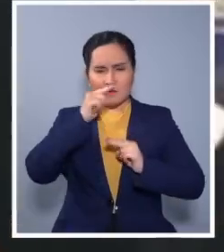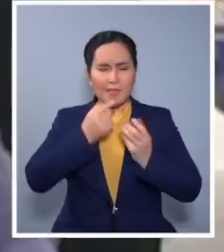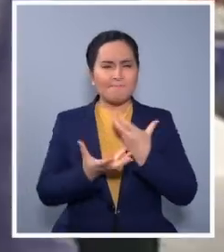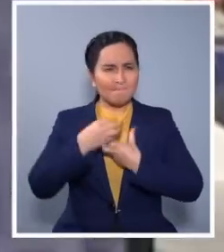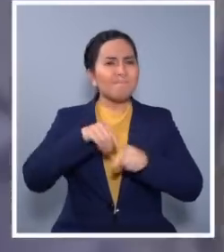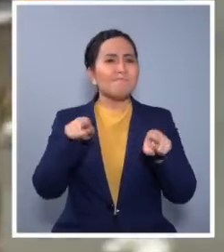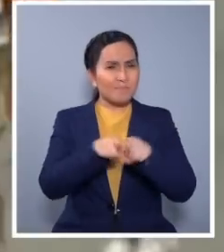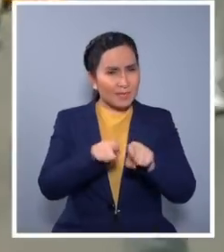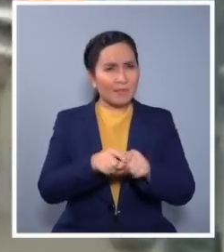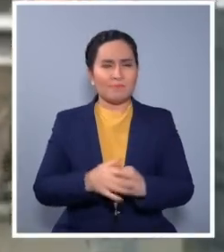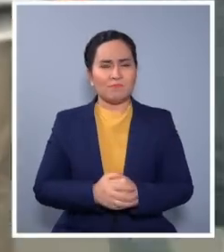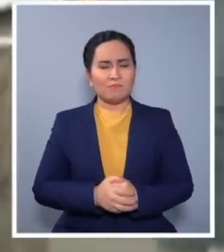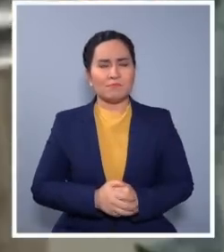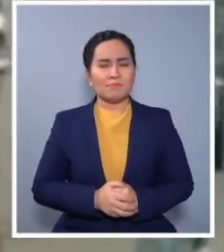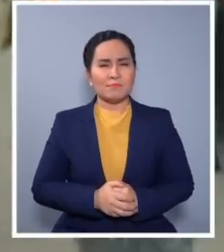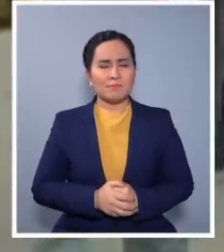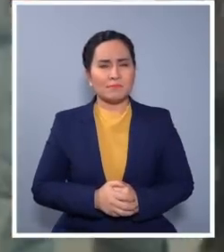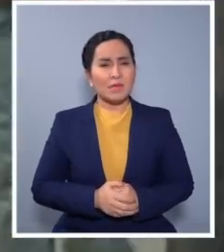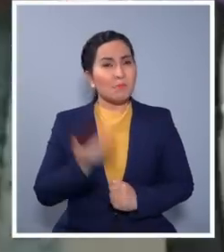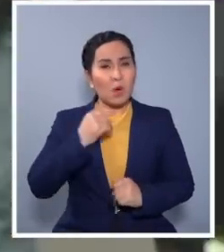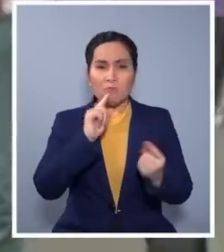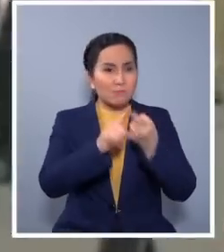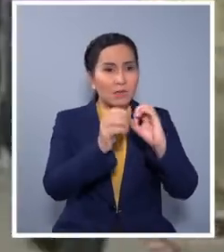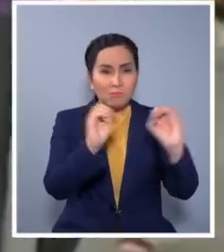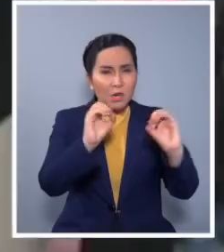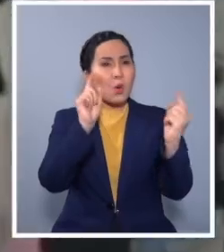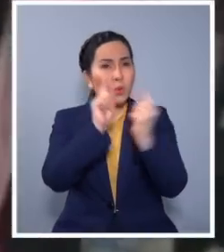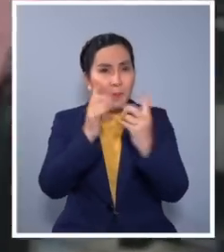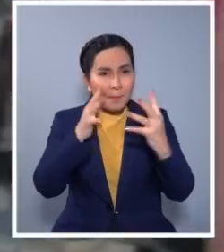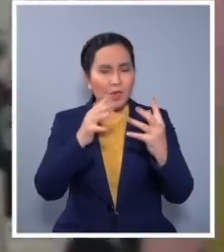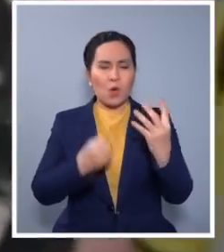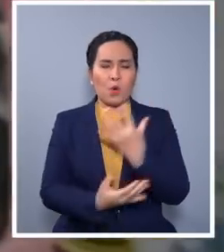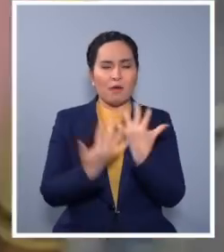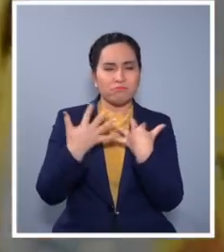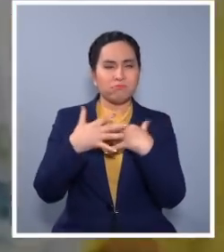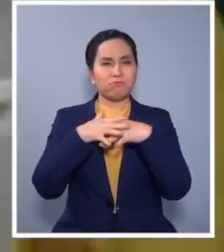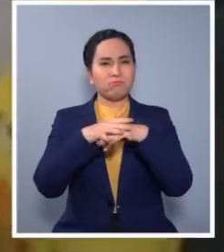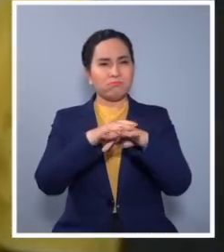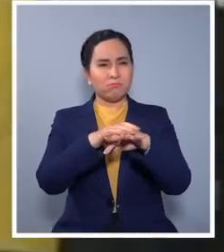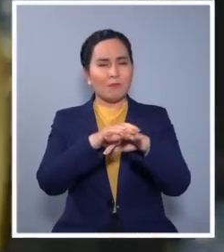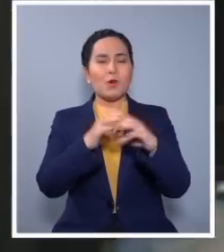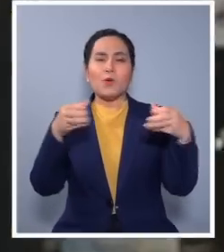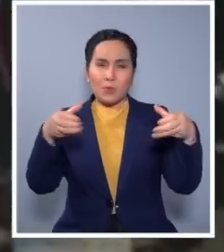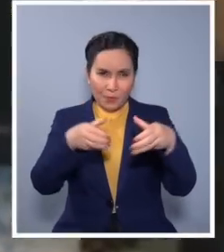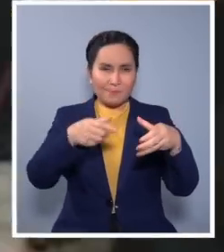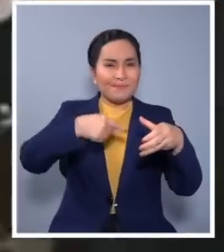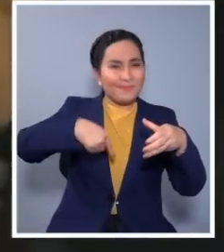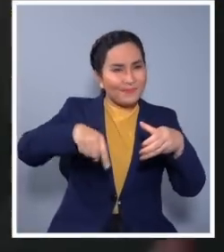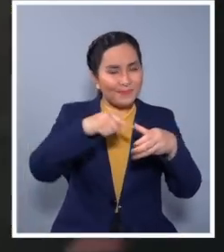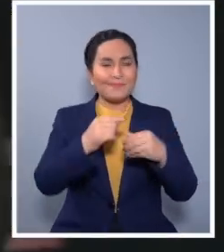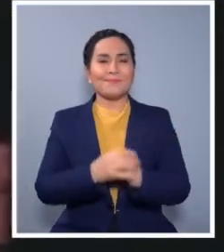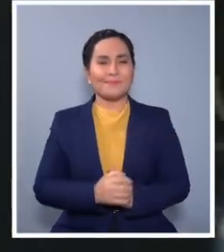างพื้นที่กันนะก็ไม่เคยเป็นเพื่อนกันไม่รู้จักกันเมื่อเขาได้มาอยู่ในกลุ่มที่เ